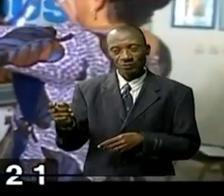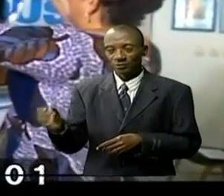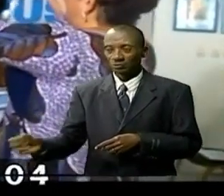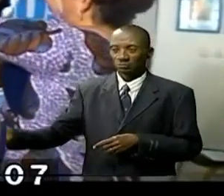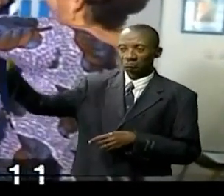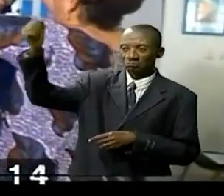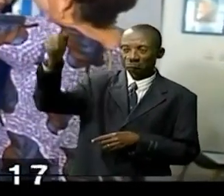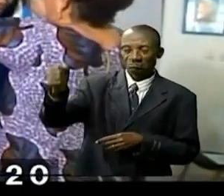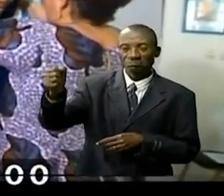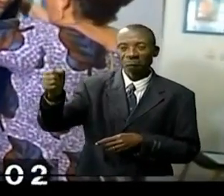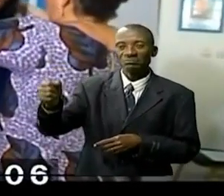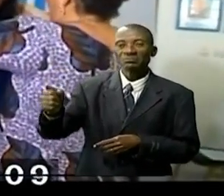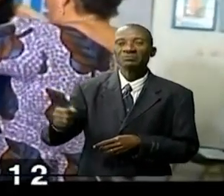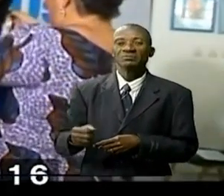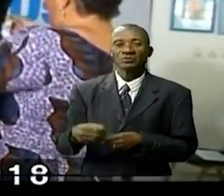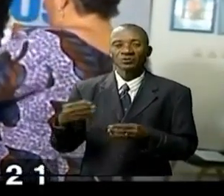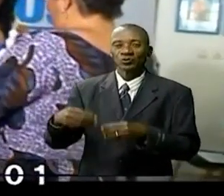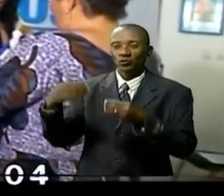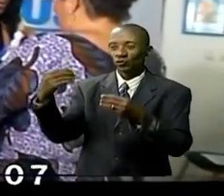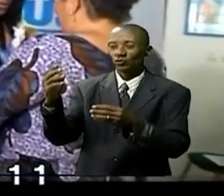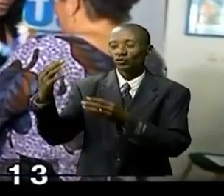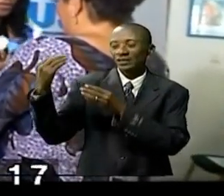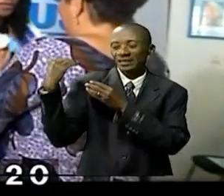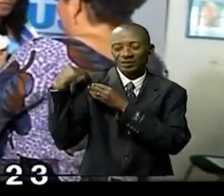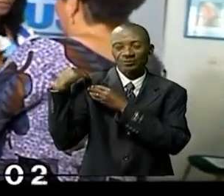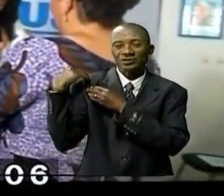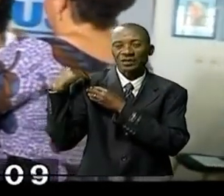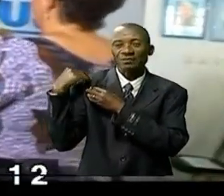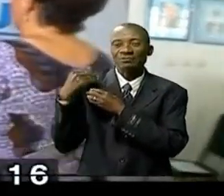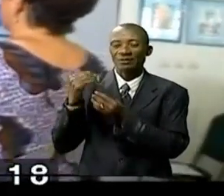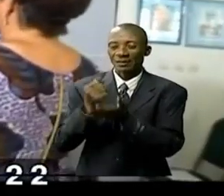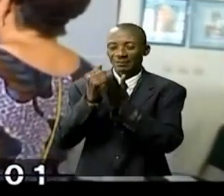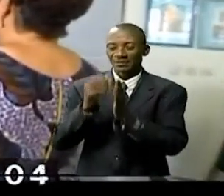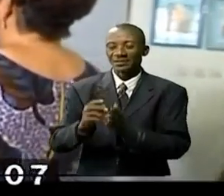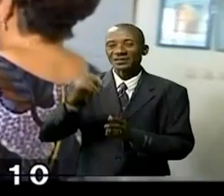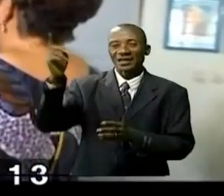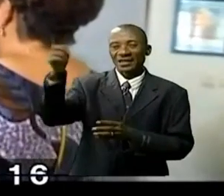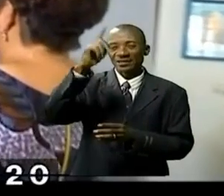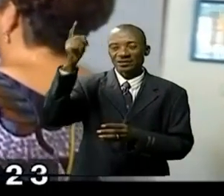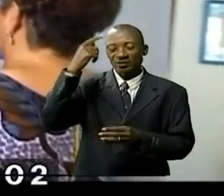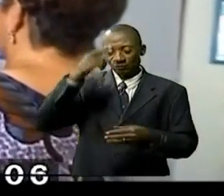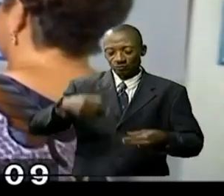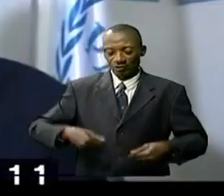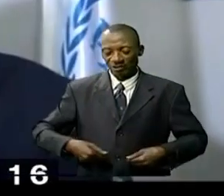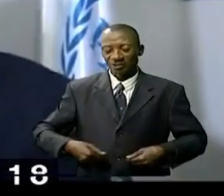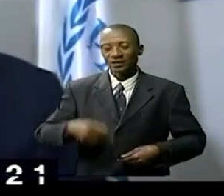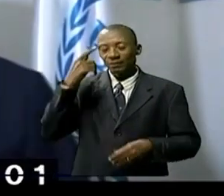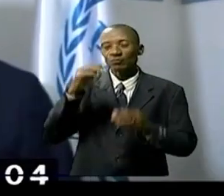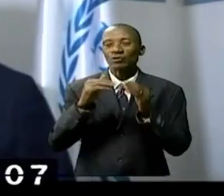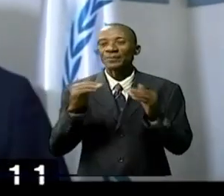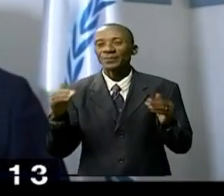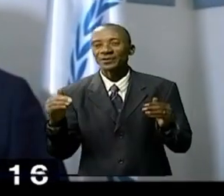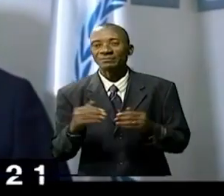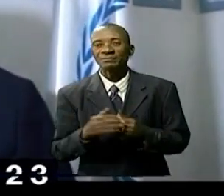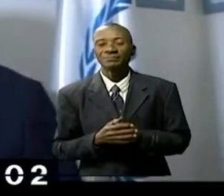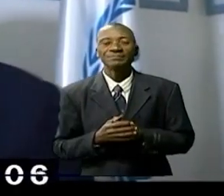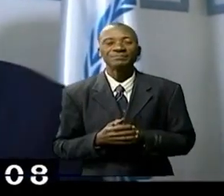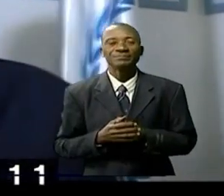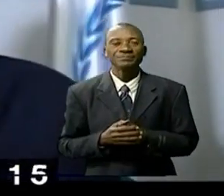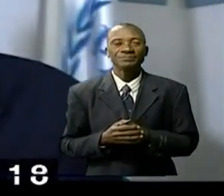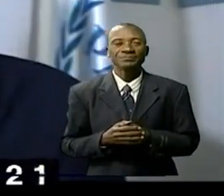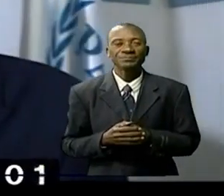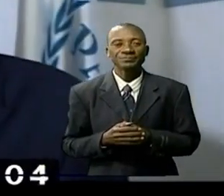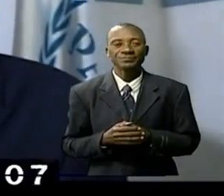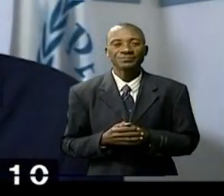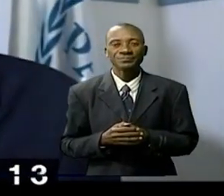en lui décernant le titre d'ambassadrice internationale de la jeunesse pour la paix ce jour là bien